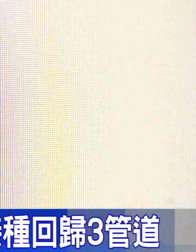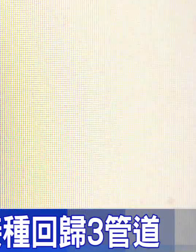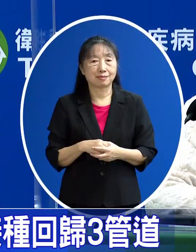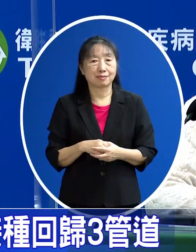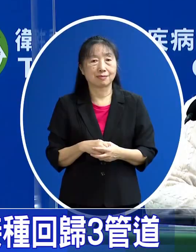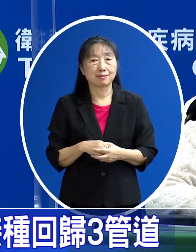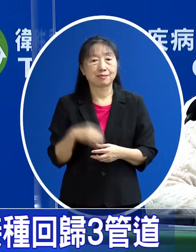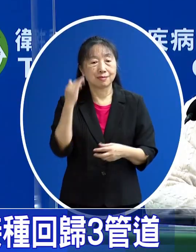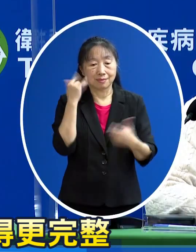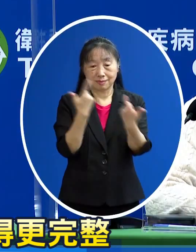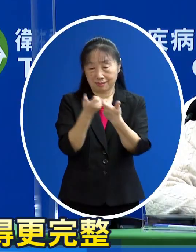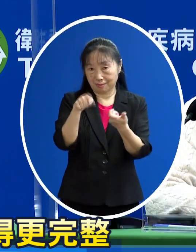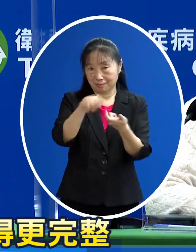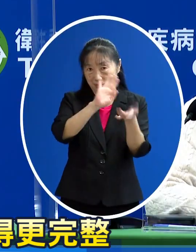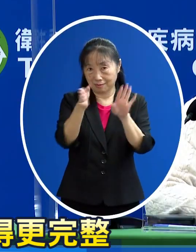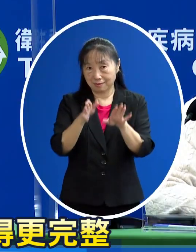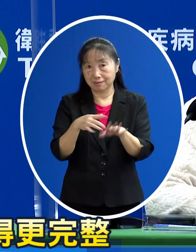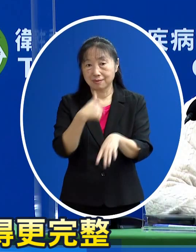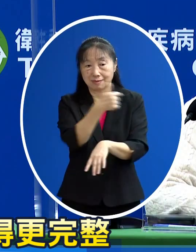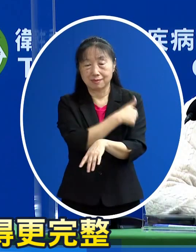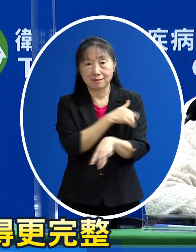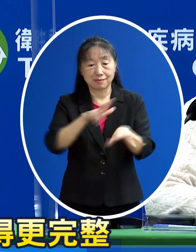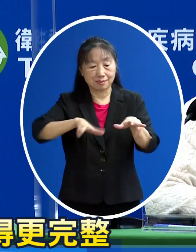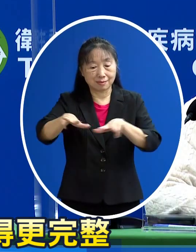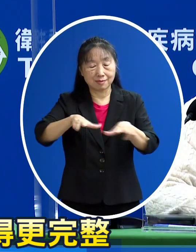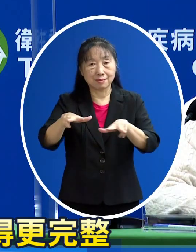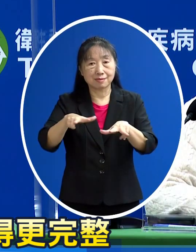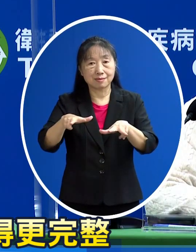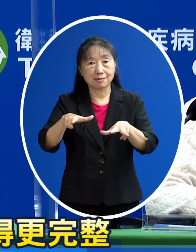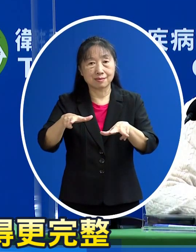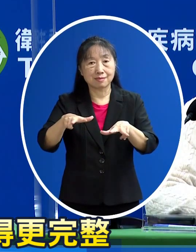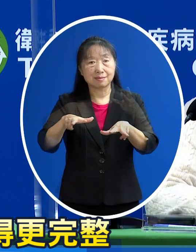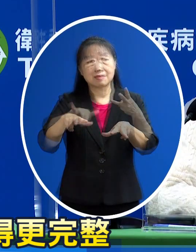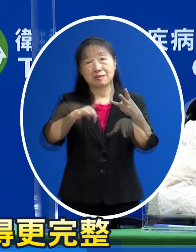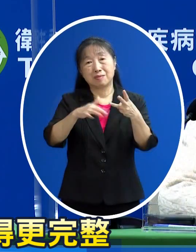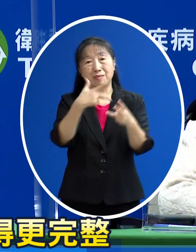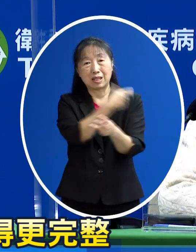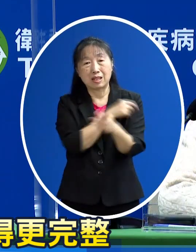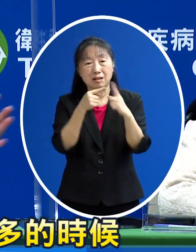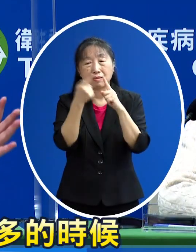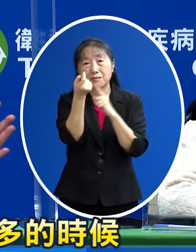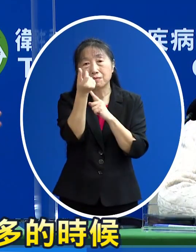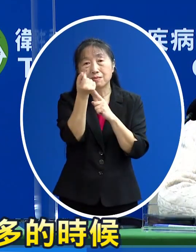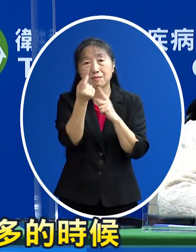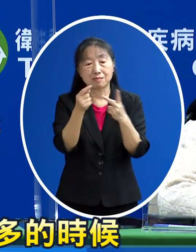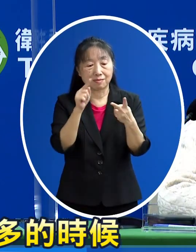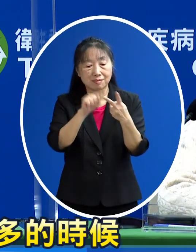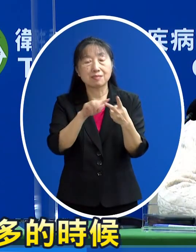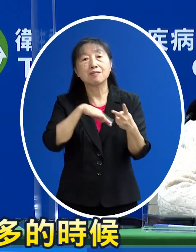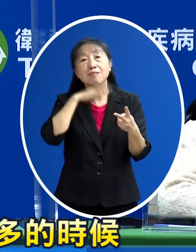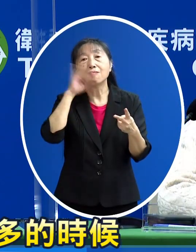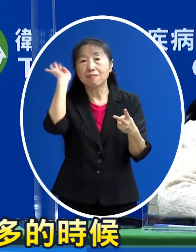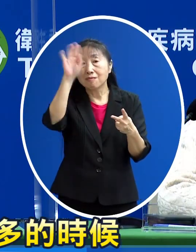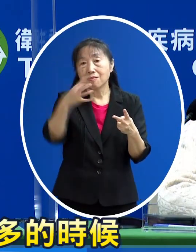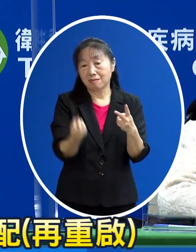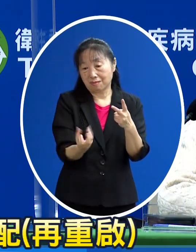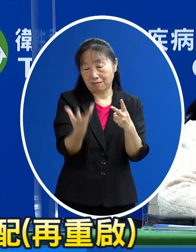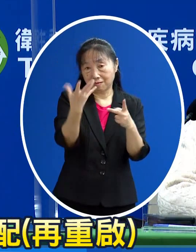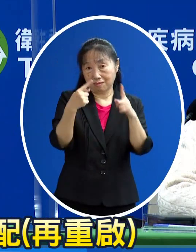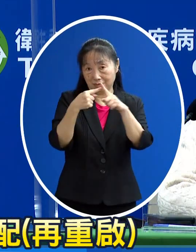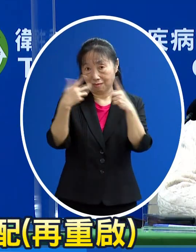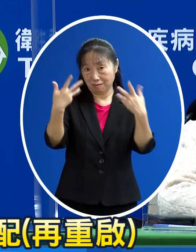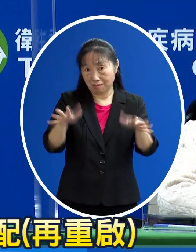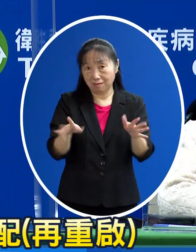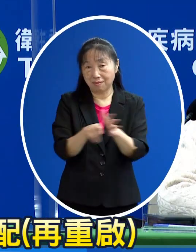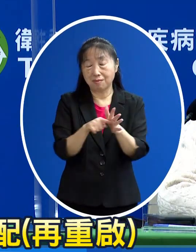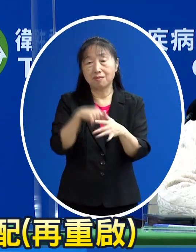民服务。 现在要把这个疫苗地图，好，要把它做得更完整。那第二季如果人很多的时候，那需要做一个